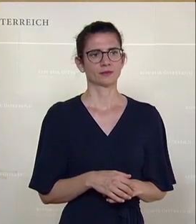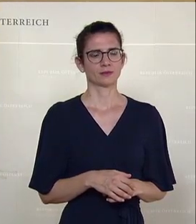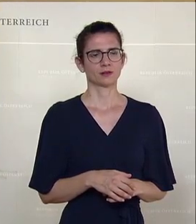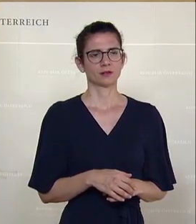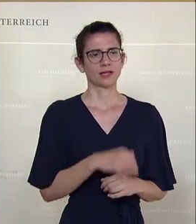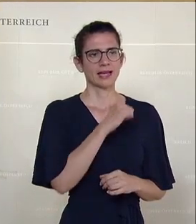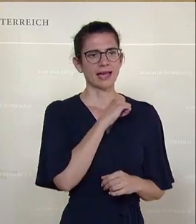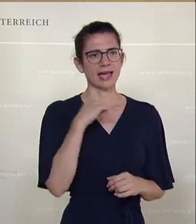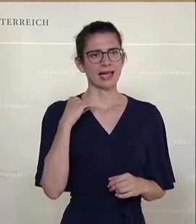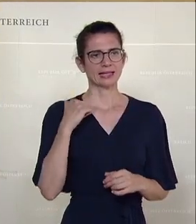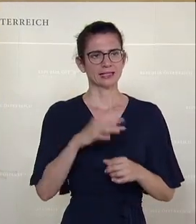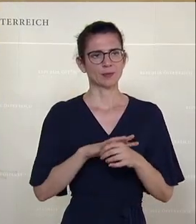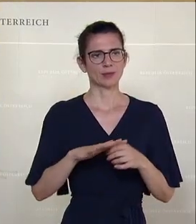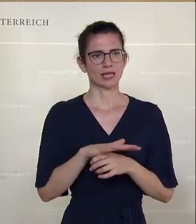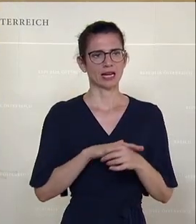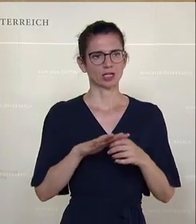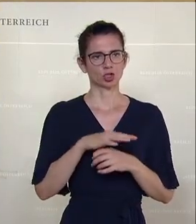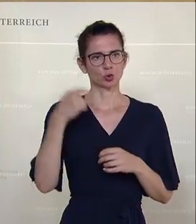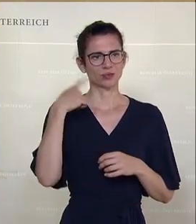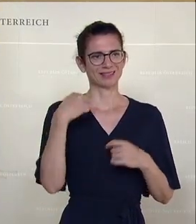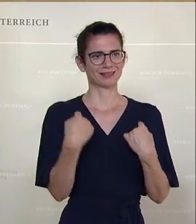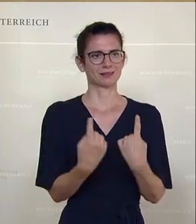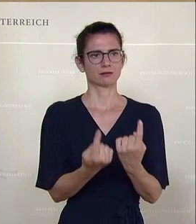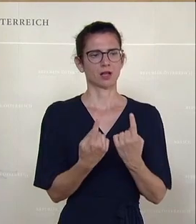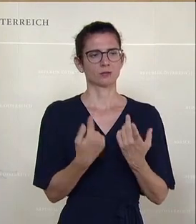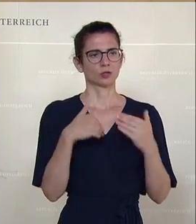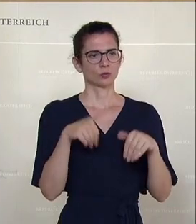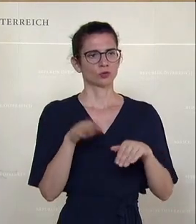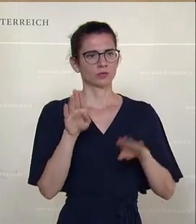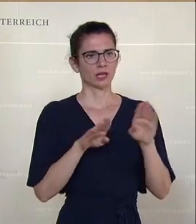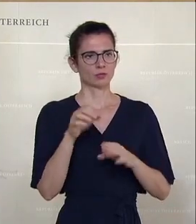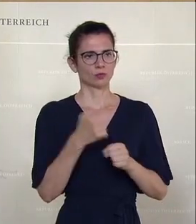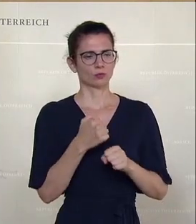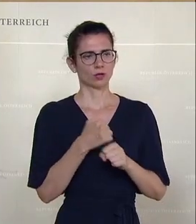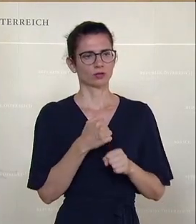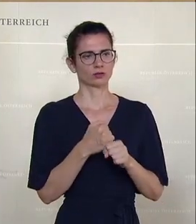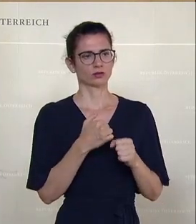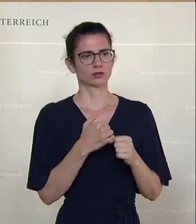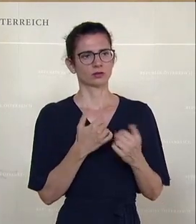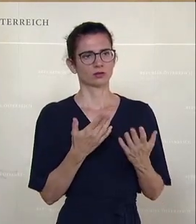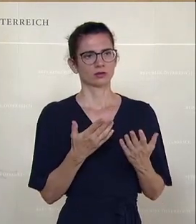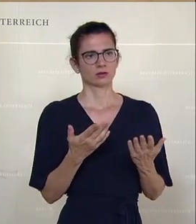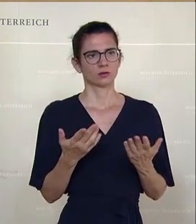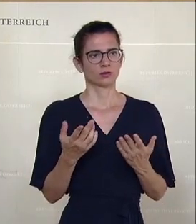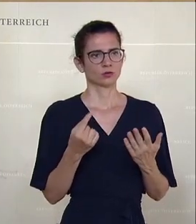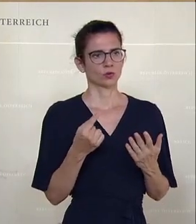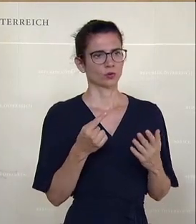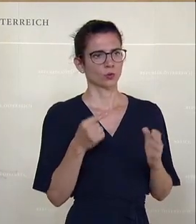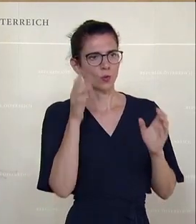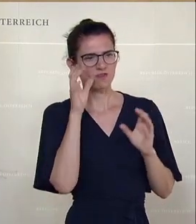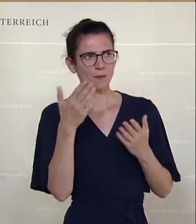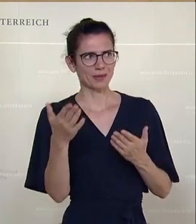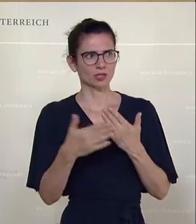eigenen Wirkungsbereich die Studierenden selbst mit einer Abstimmung machen, wie vielleicht der Zug der Zeit bei der ÖVP ist.